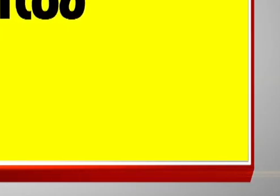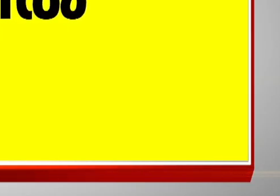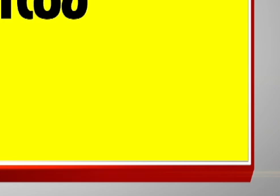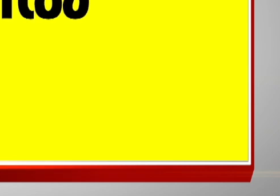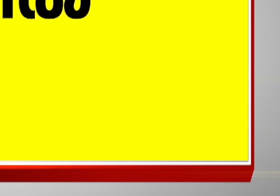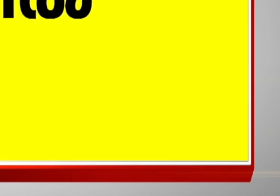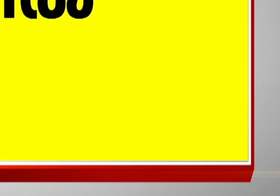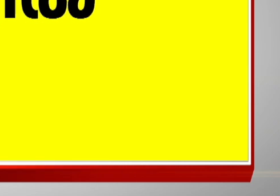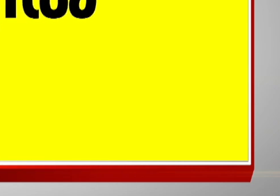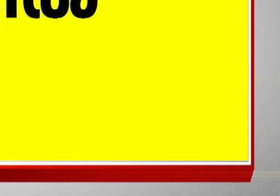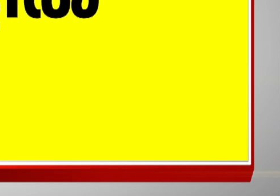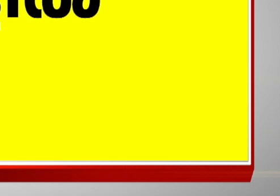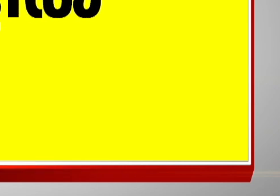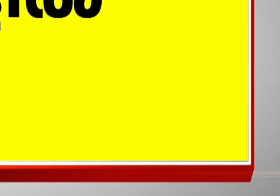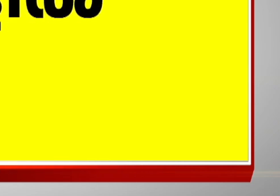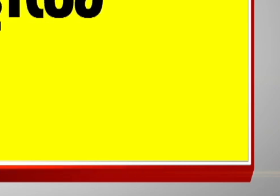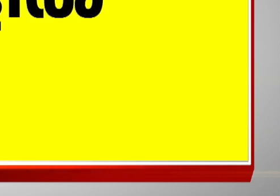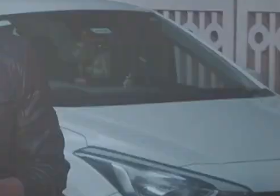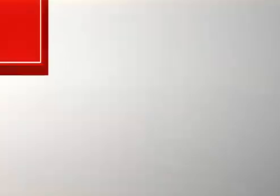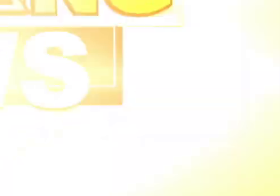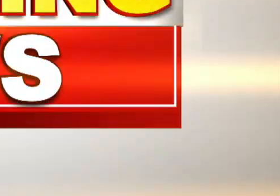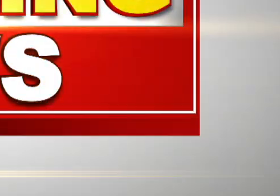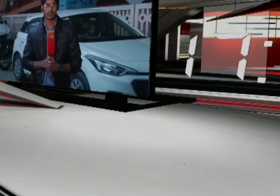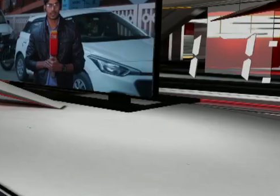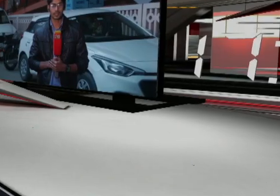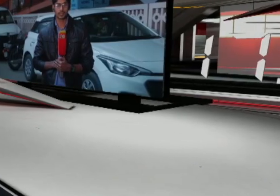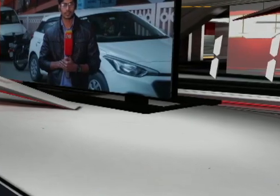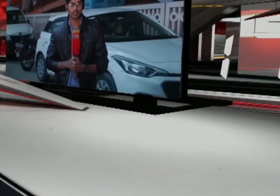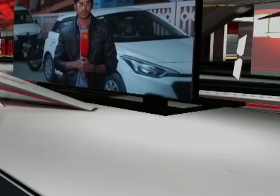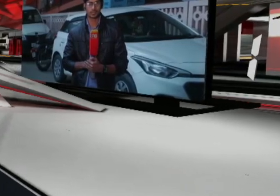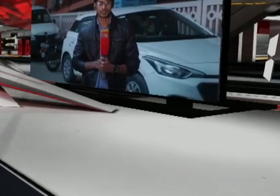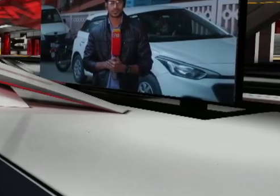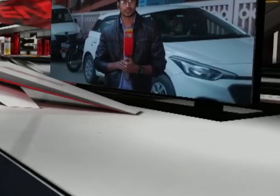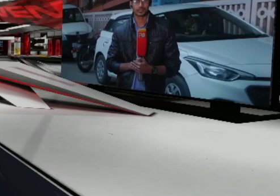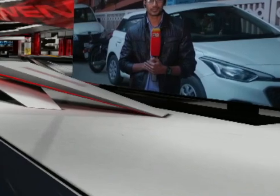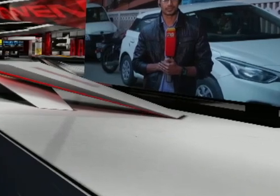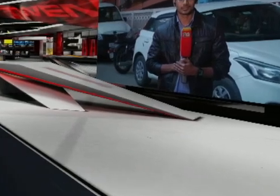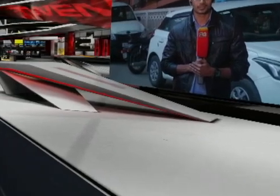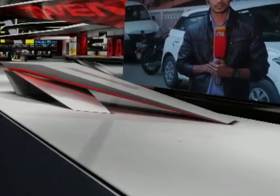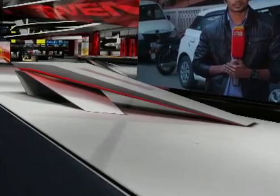തൃണമൂൽ കോൺഗ്രസ് തീരുമാനിച്ചിരിക്കുന്നത്. ശരി, അച്യുതനാണ് വിവരങ്ങളുമായി ചേർന്നത്.